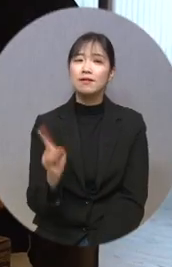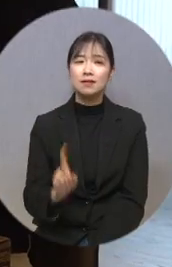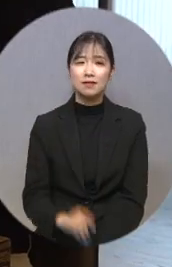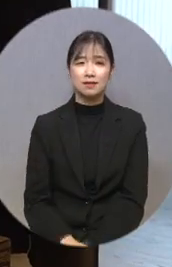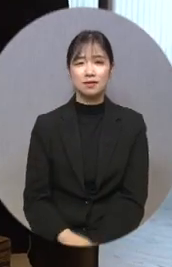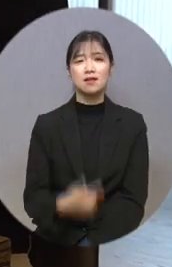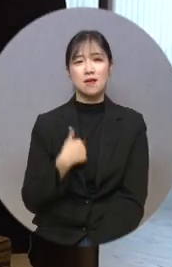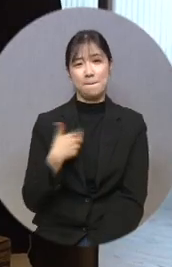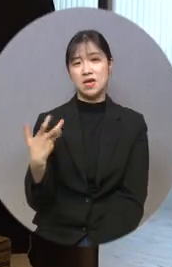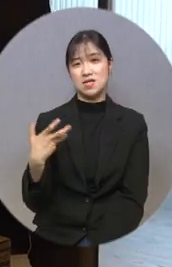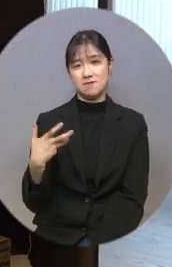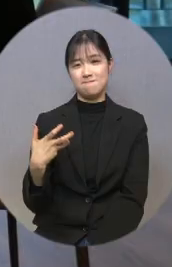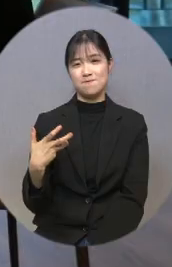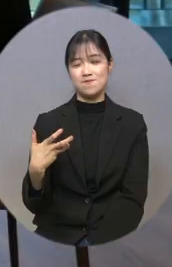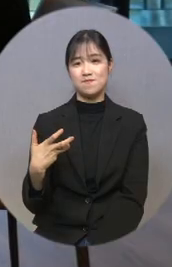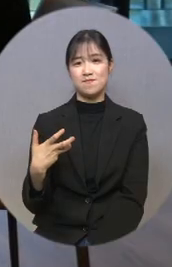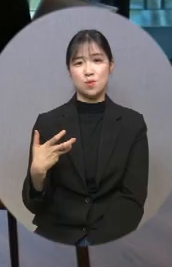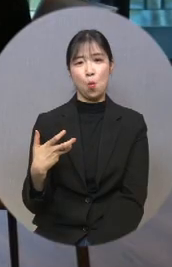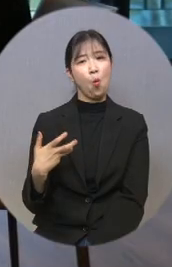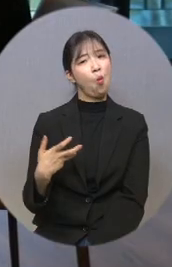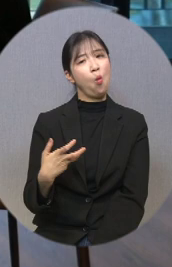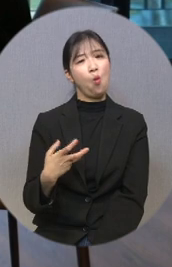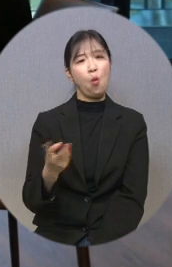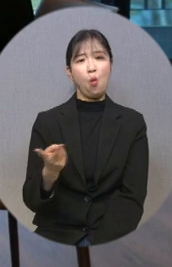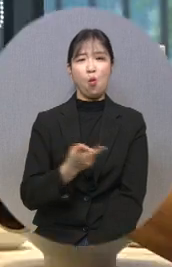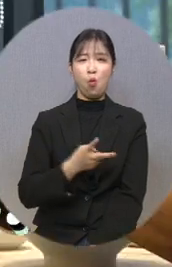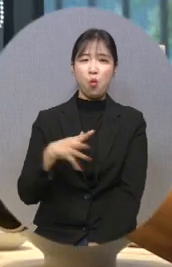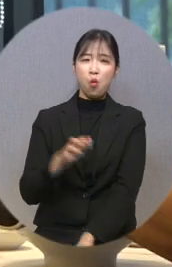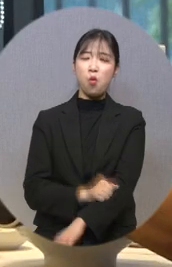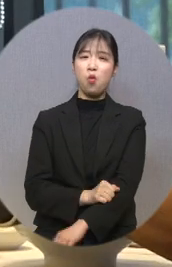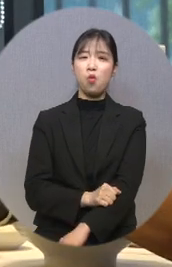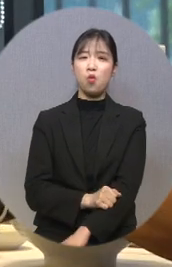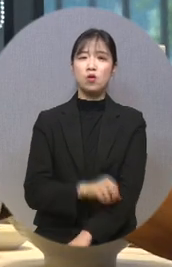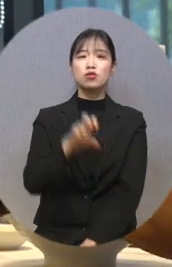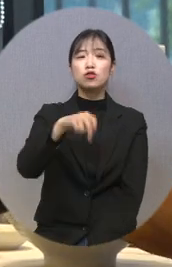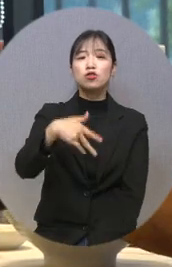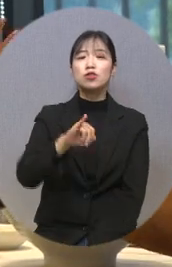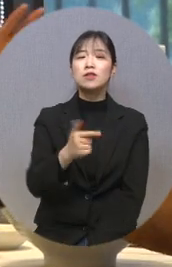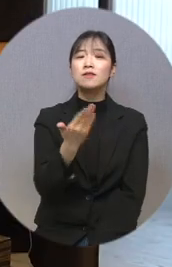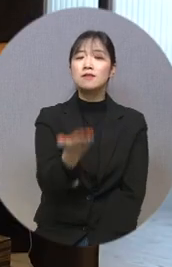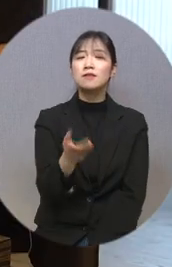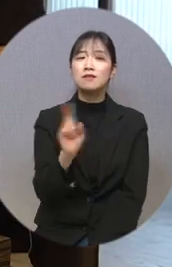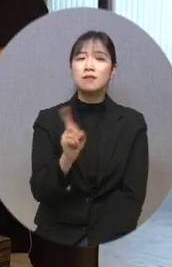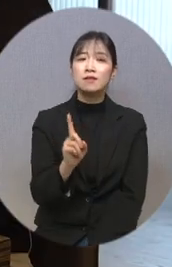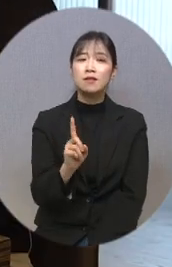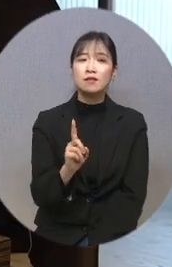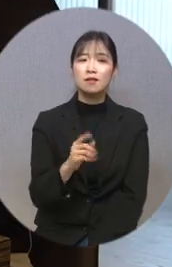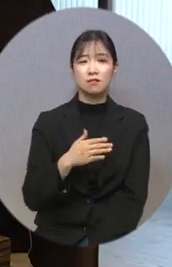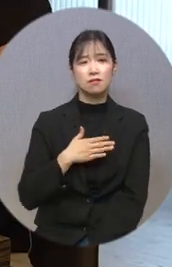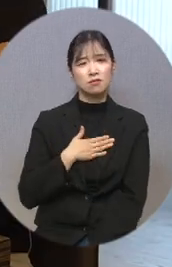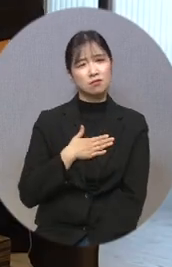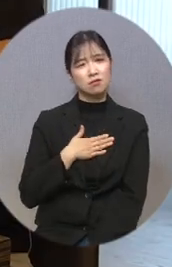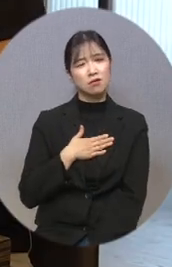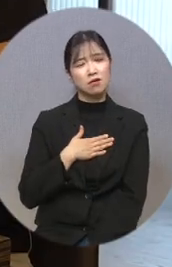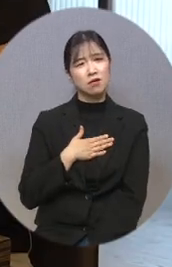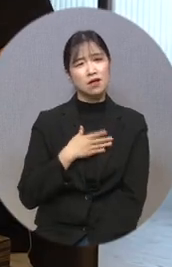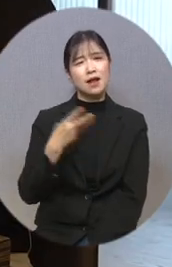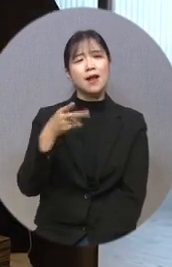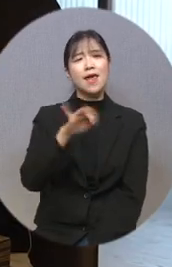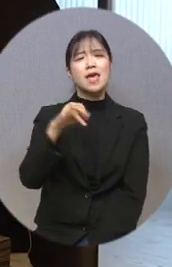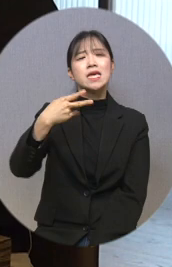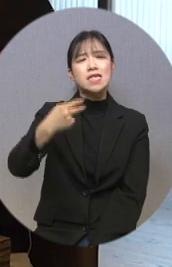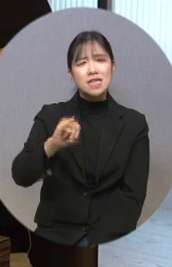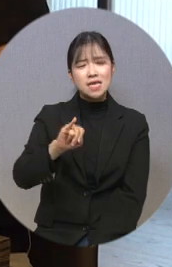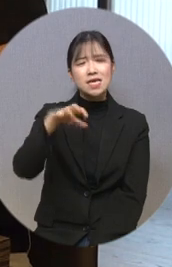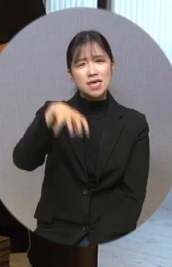저 80이요. 어? 다 잘 치시는데? 유진이 형님? 처음에 이게 술인 줄 알았어. 저는 레이디에서